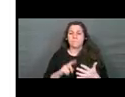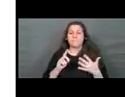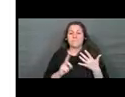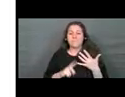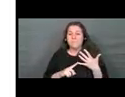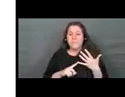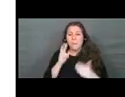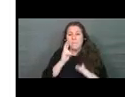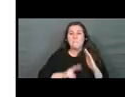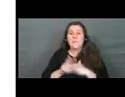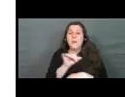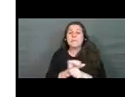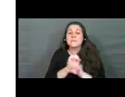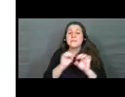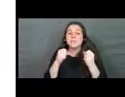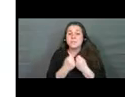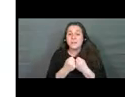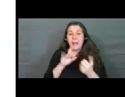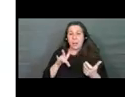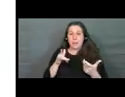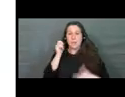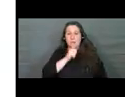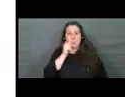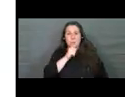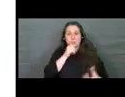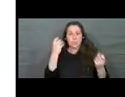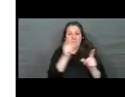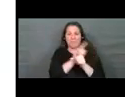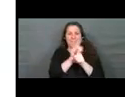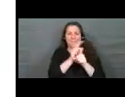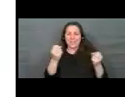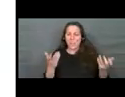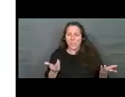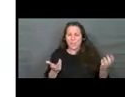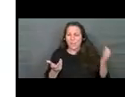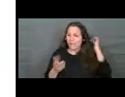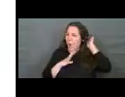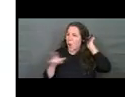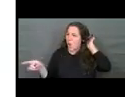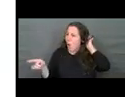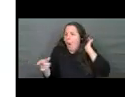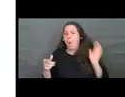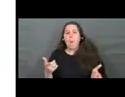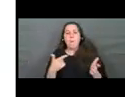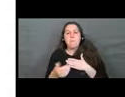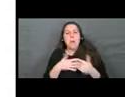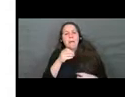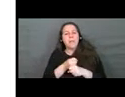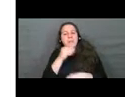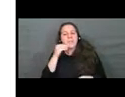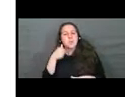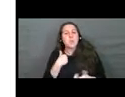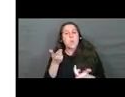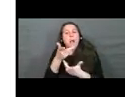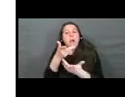quotidien. On en a des gens, nous, qui, ça fait pas vraiment de différence. Ils disent, moi, mon réseau social est en ligne. Super, tant mieux pour toi. Mais